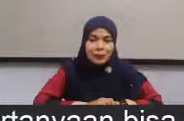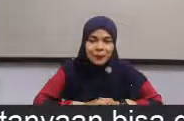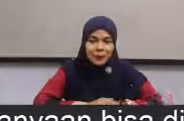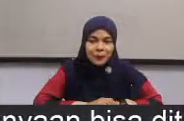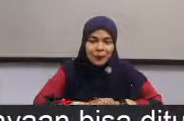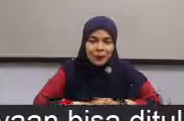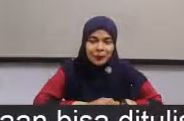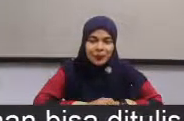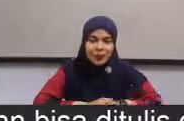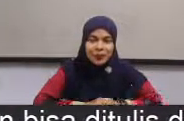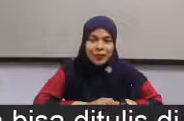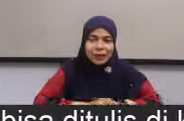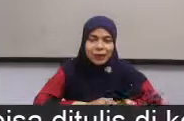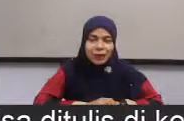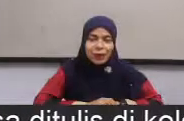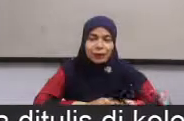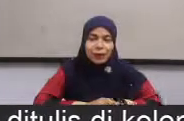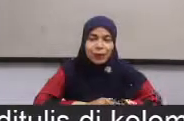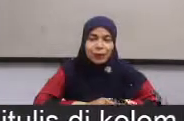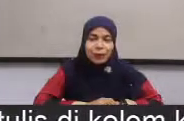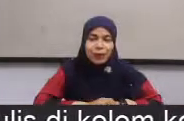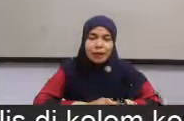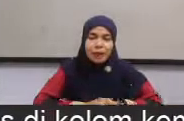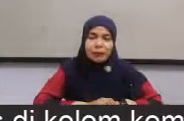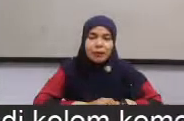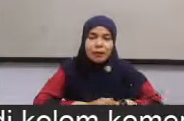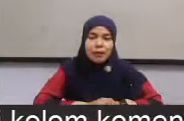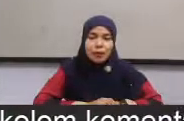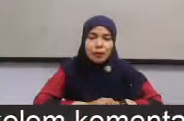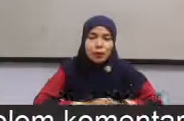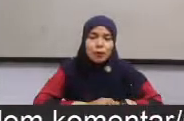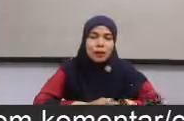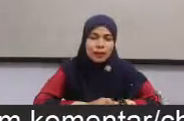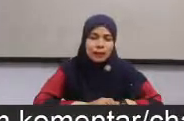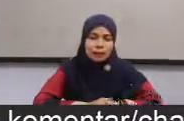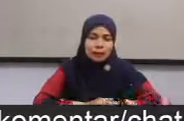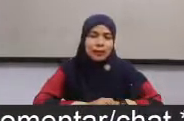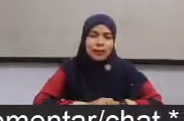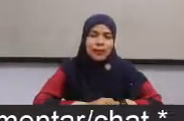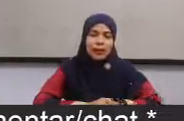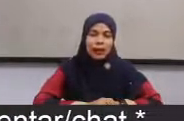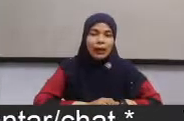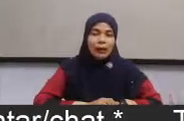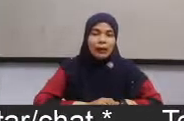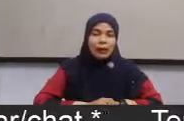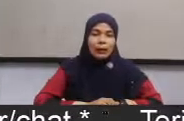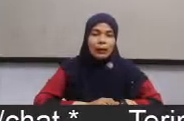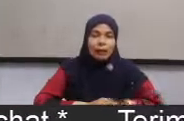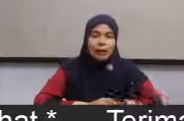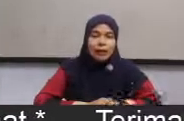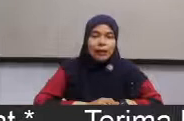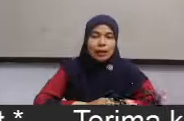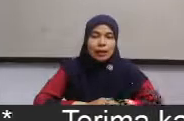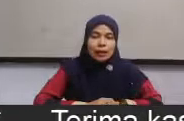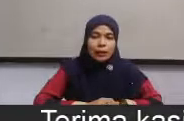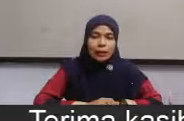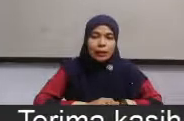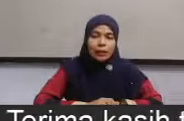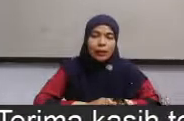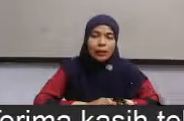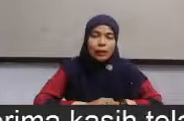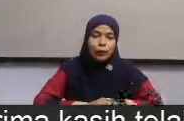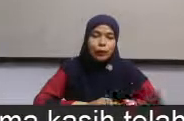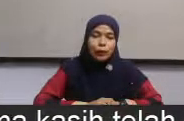yo yo yo yah upaya menghadapi globalisasi ya lanjutan dari